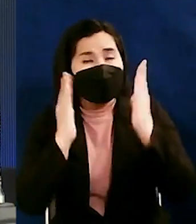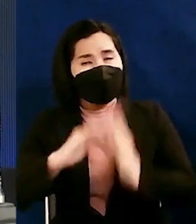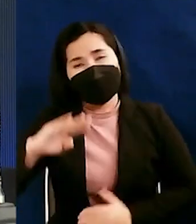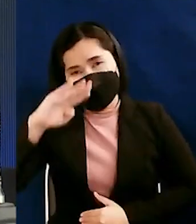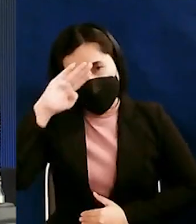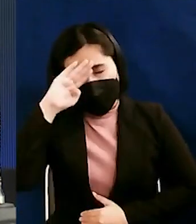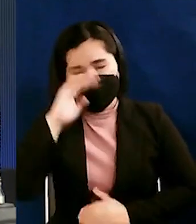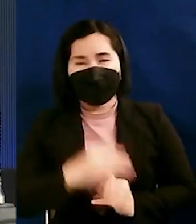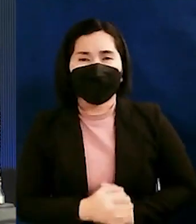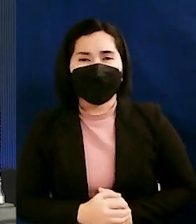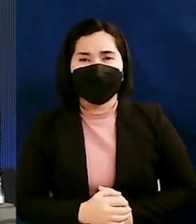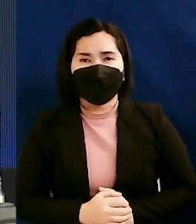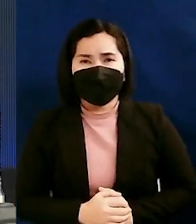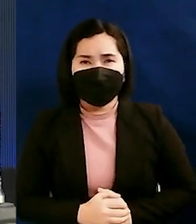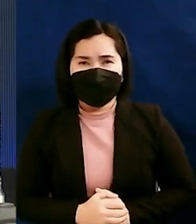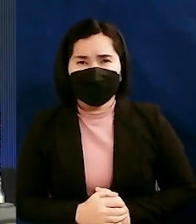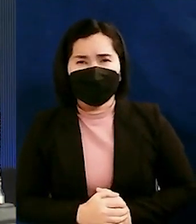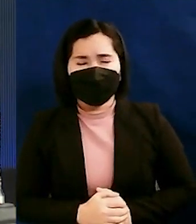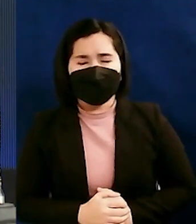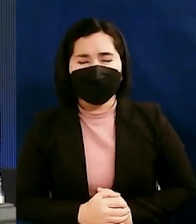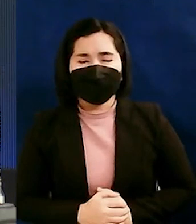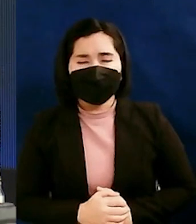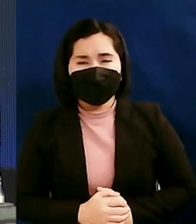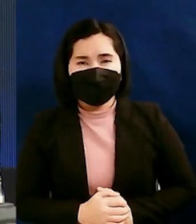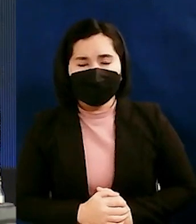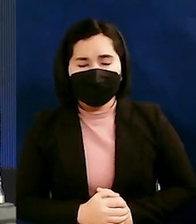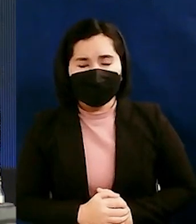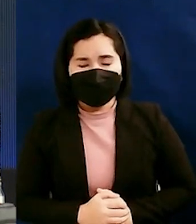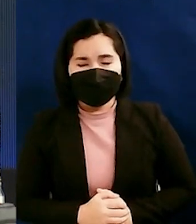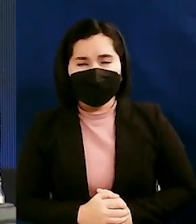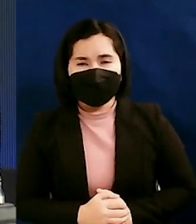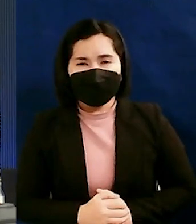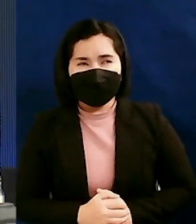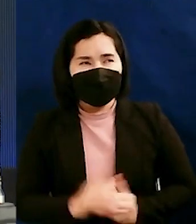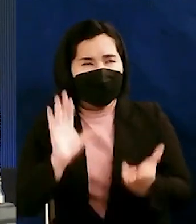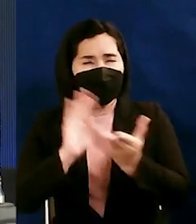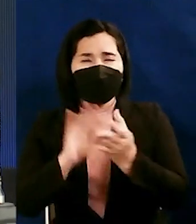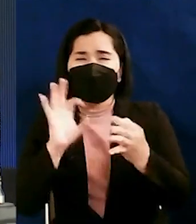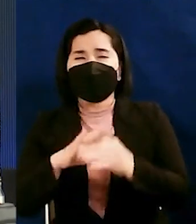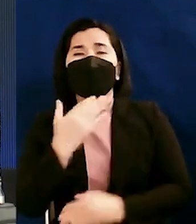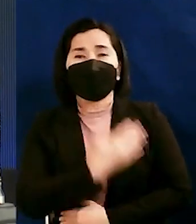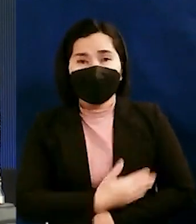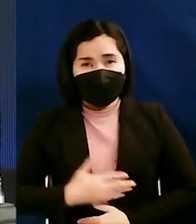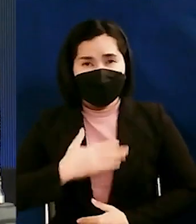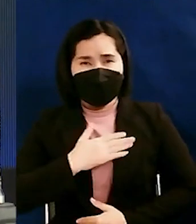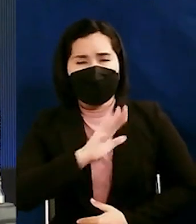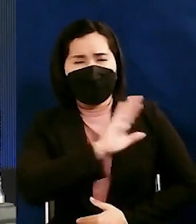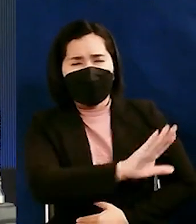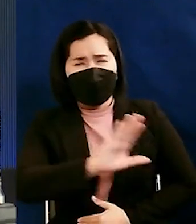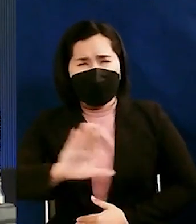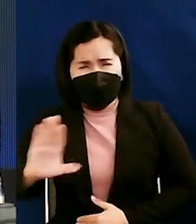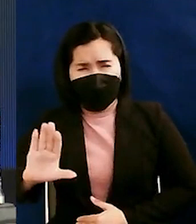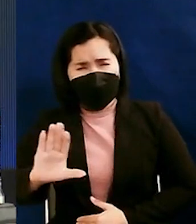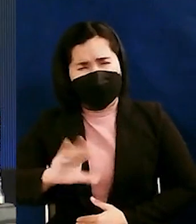ครับโดยหลักแล้วเนี่ยนะครับข้อมูลสุขภาพนะฮะของแต่ละบุคคลนั้นนะถือเป็นความลับน